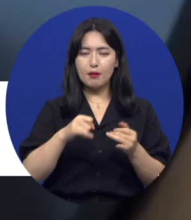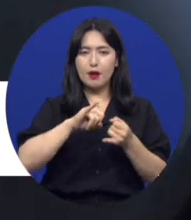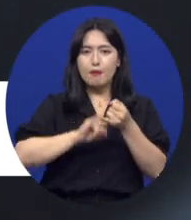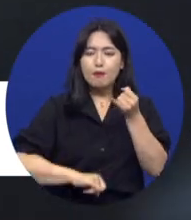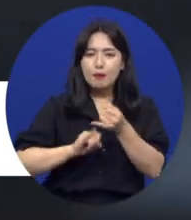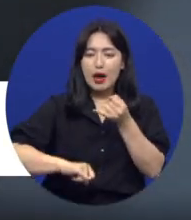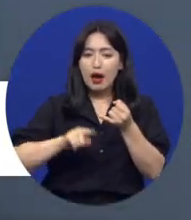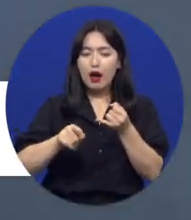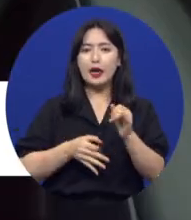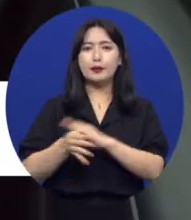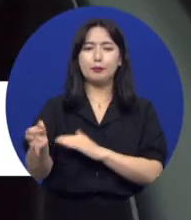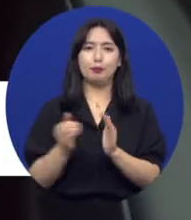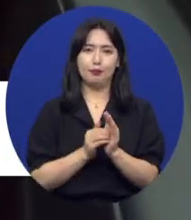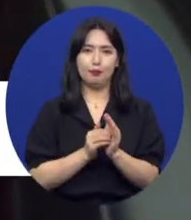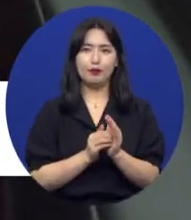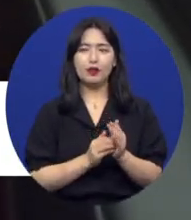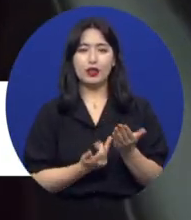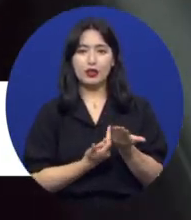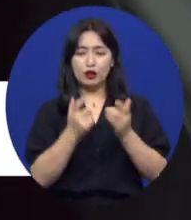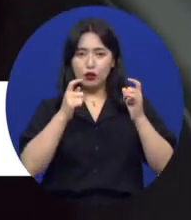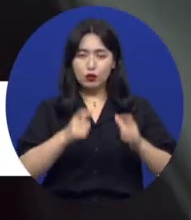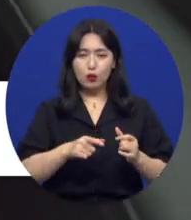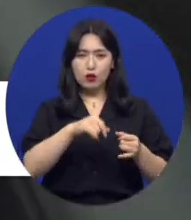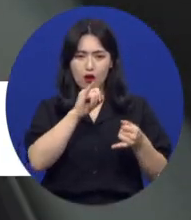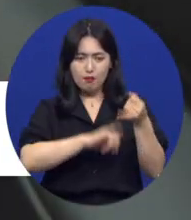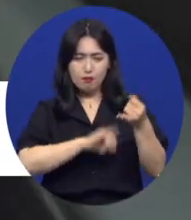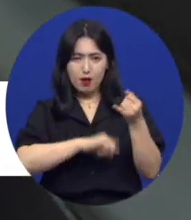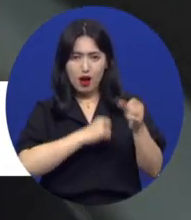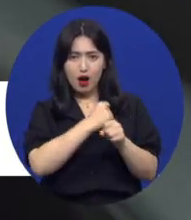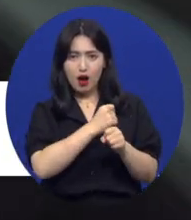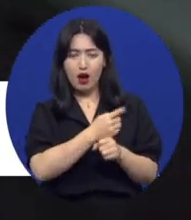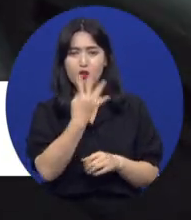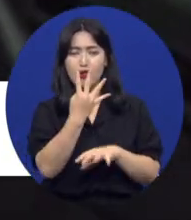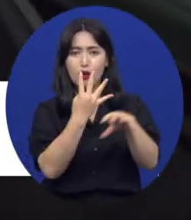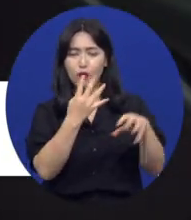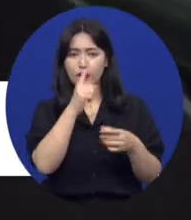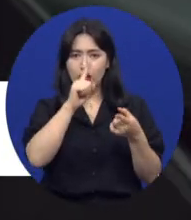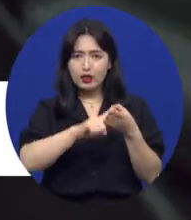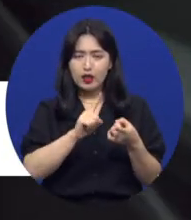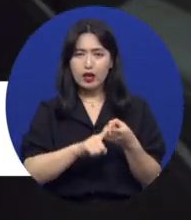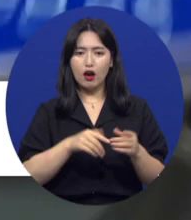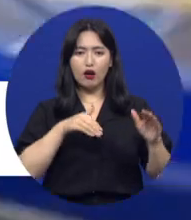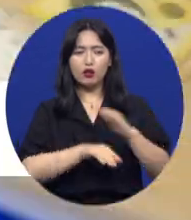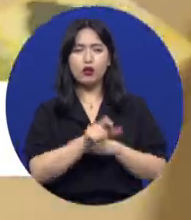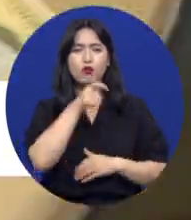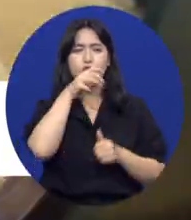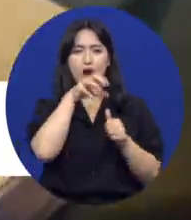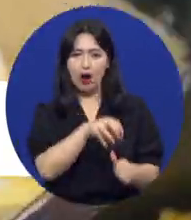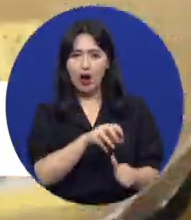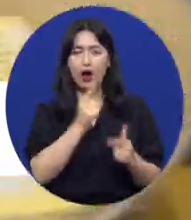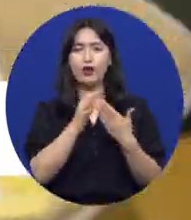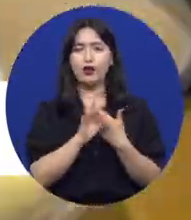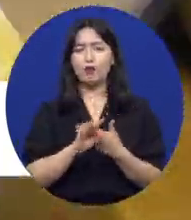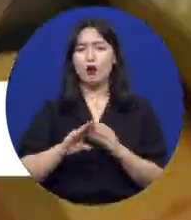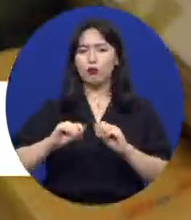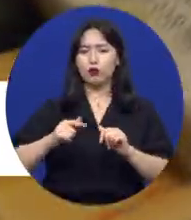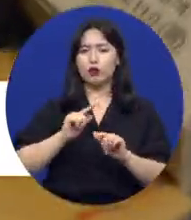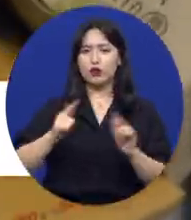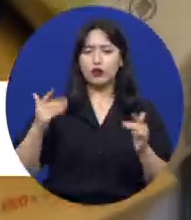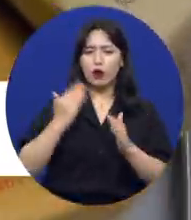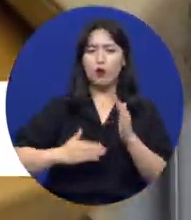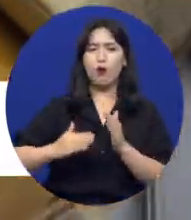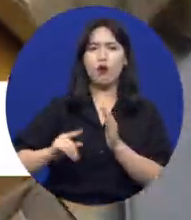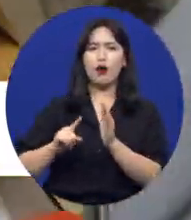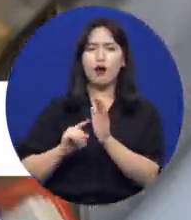했습니다 제주도는 지방세를 체납한 골프장 4곳에 대해 지하수 시설을 압류 하거나 부지 등을 공매